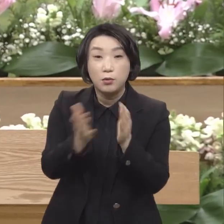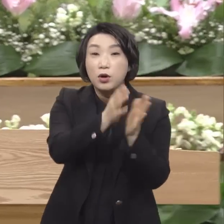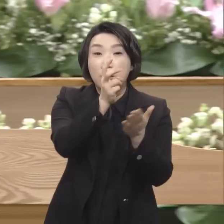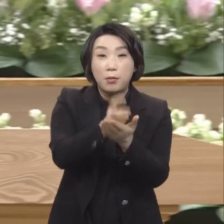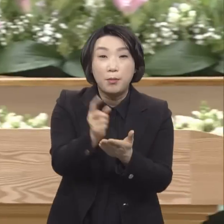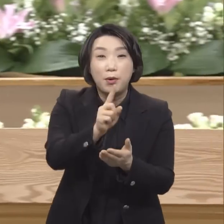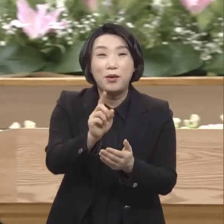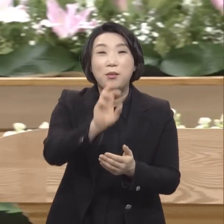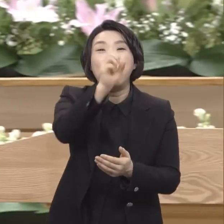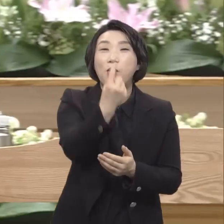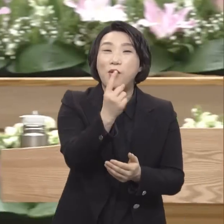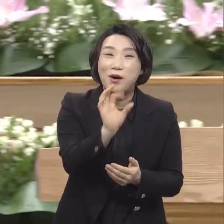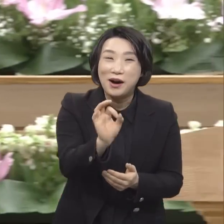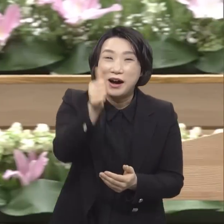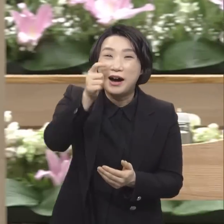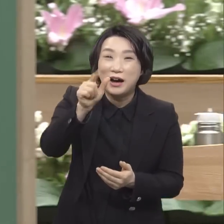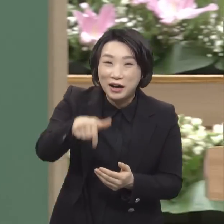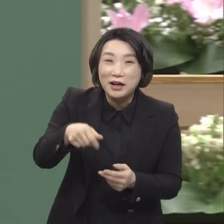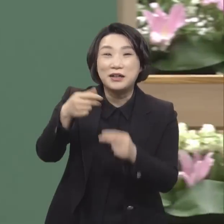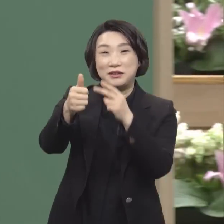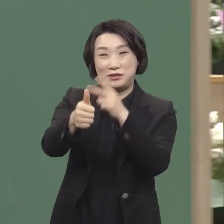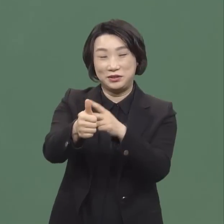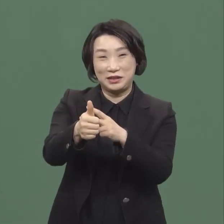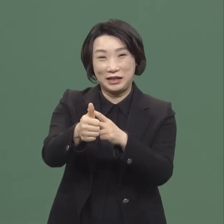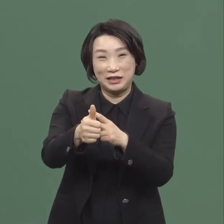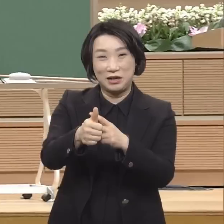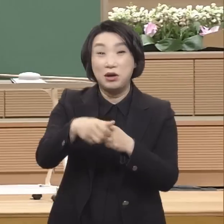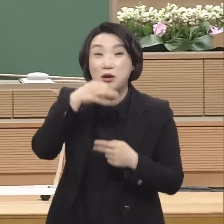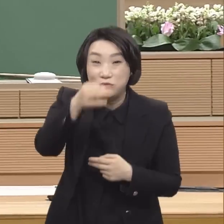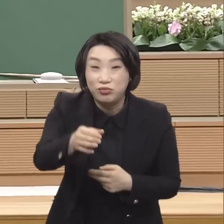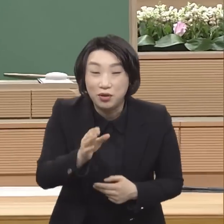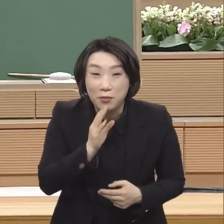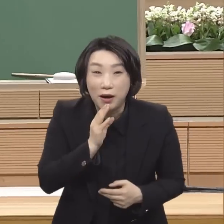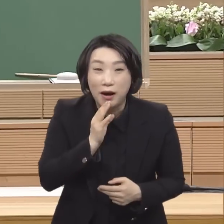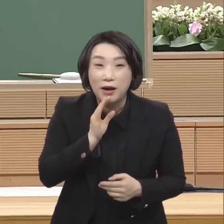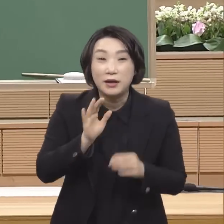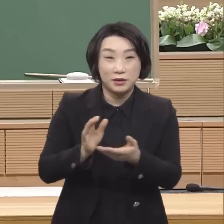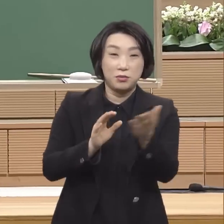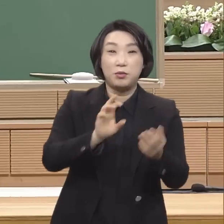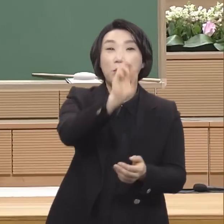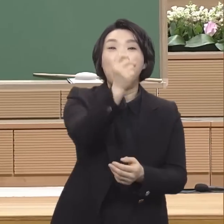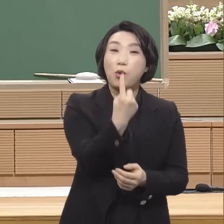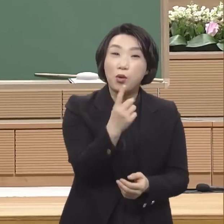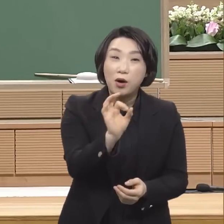율법은 몽학선생이라고 그랬어요. 몽학선생. 몽학선생이라는 말은